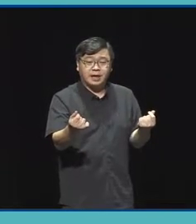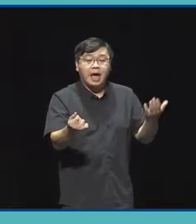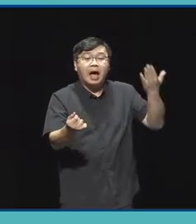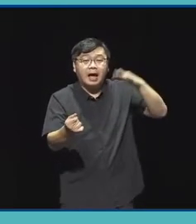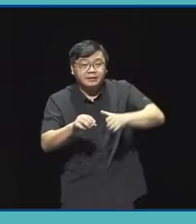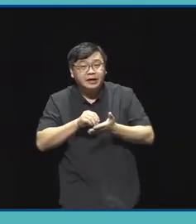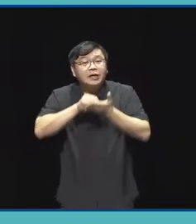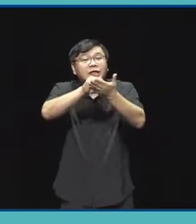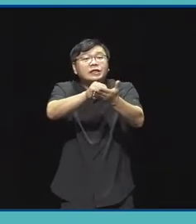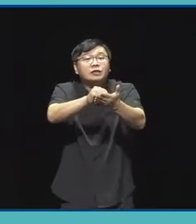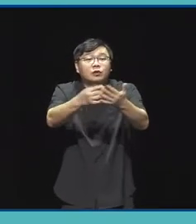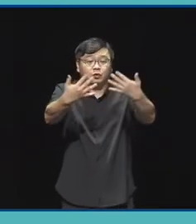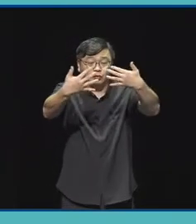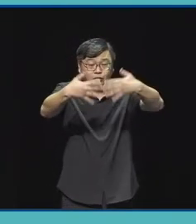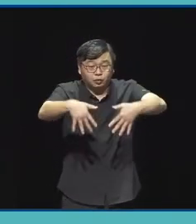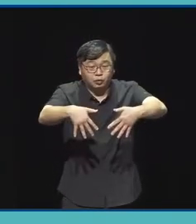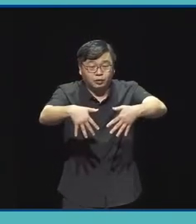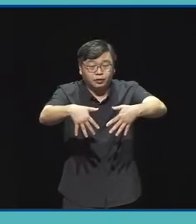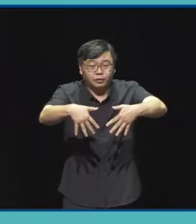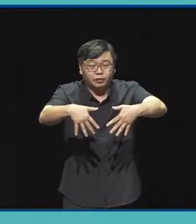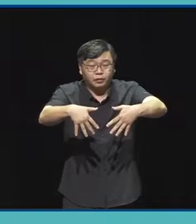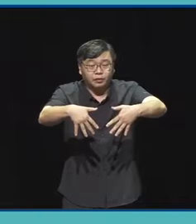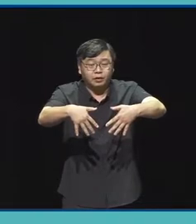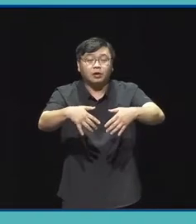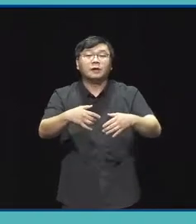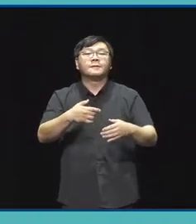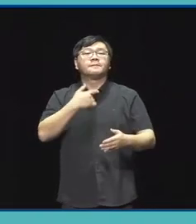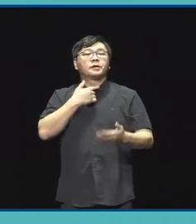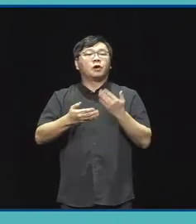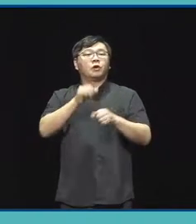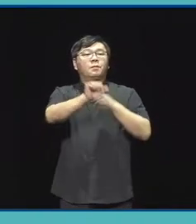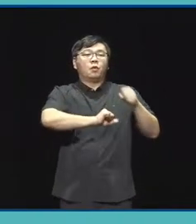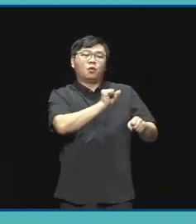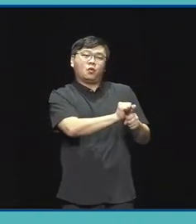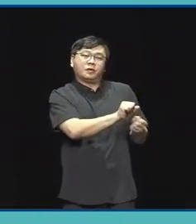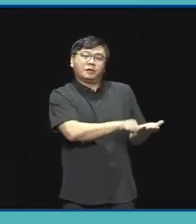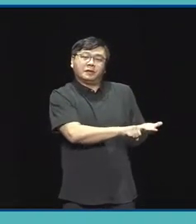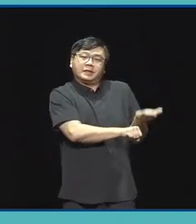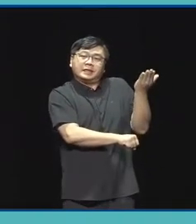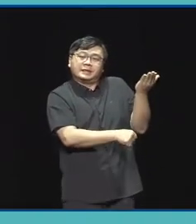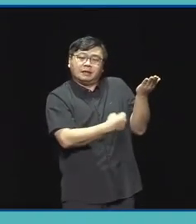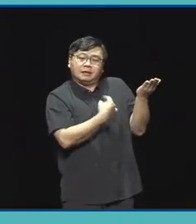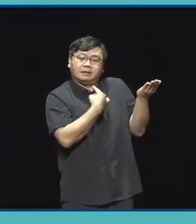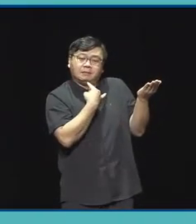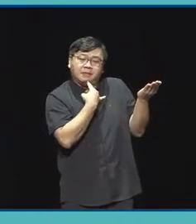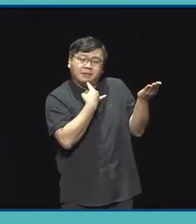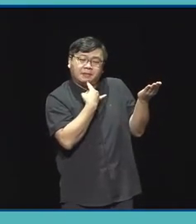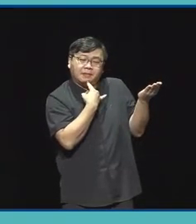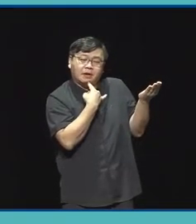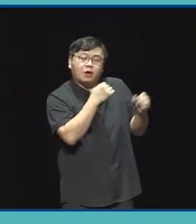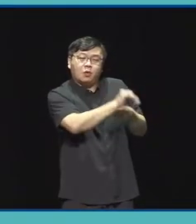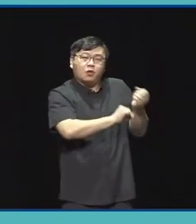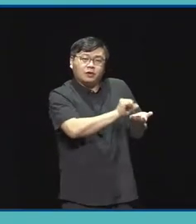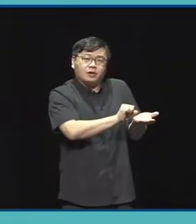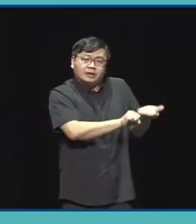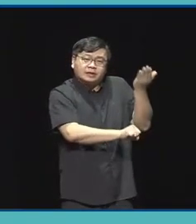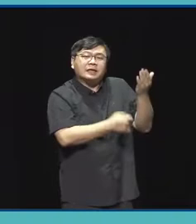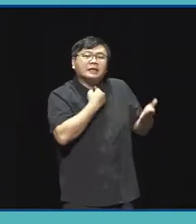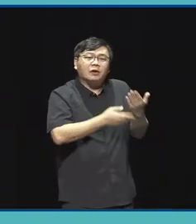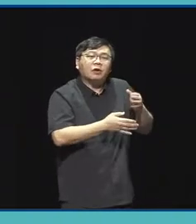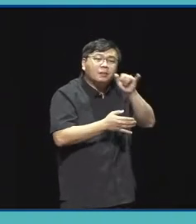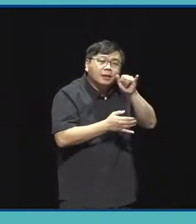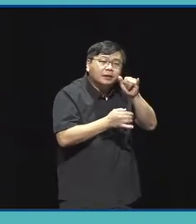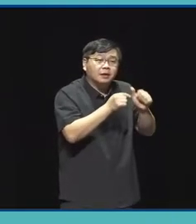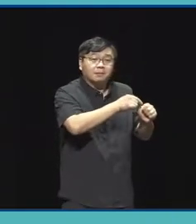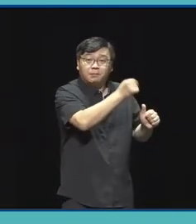신청자격을 작년에는 최소 5년 이상 최근 5년 이상 기획사업 실적 있는 분을 대상으로